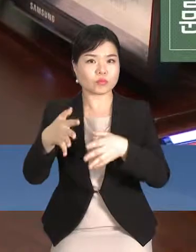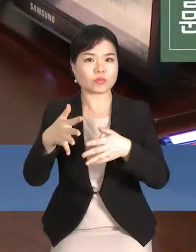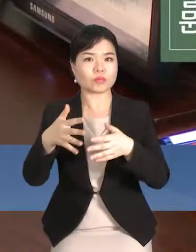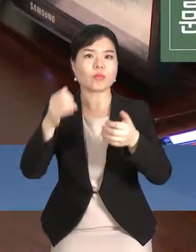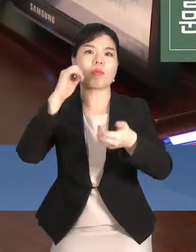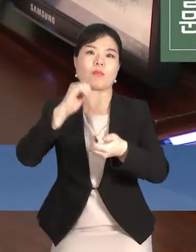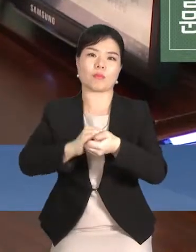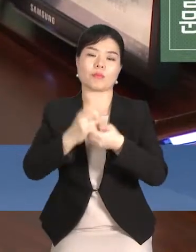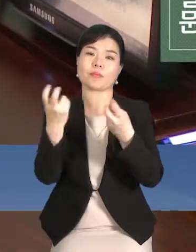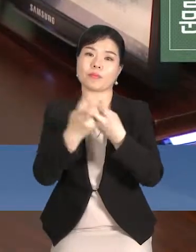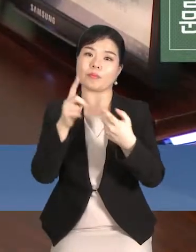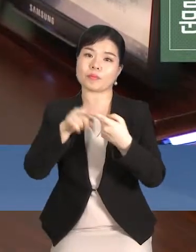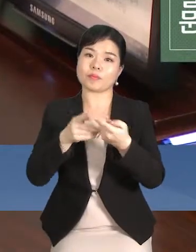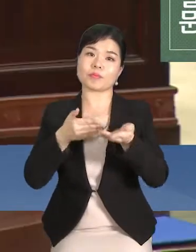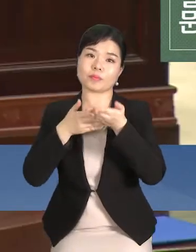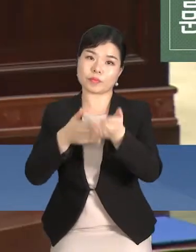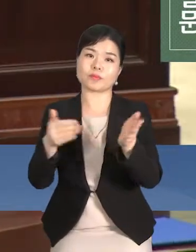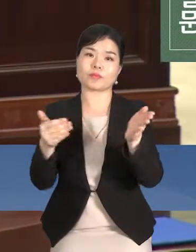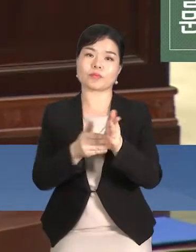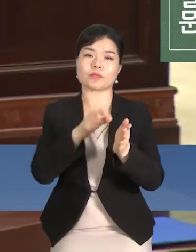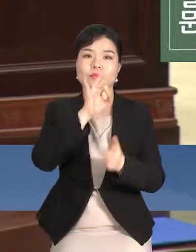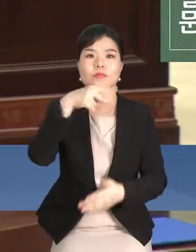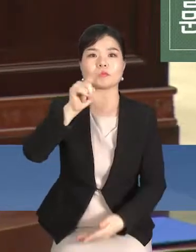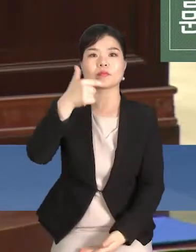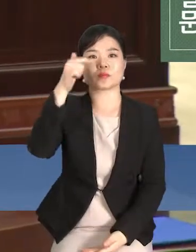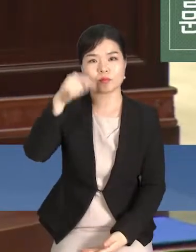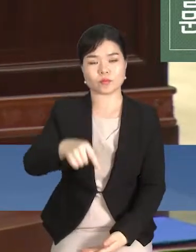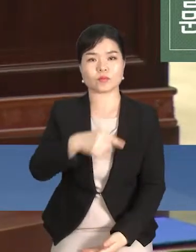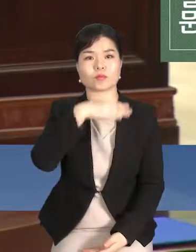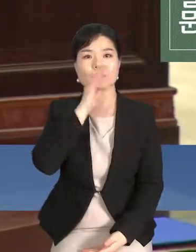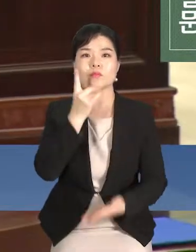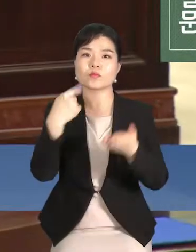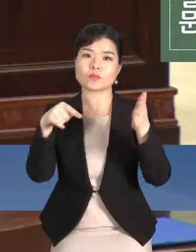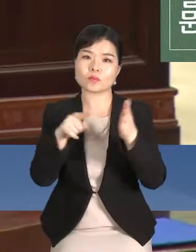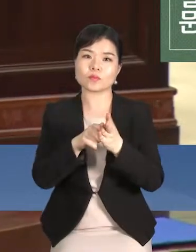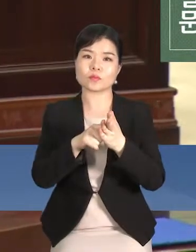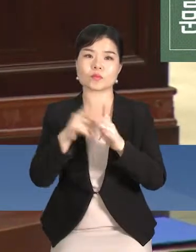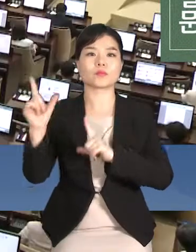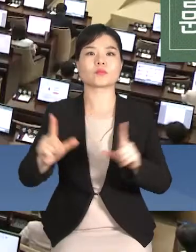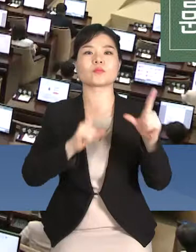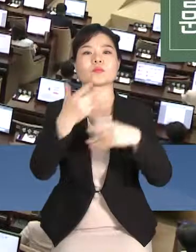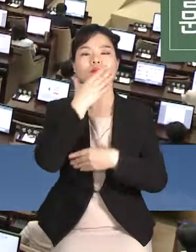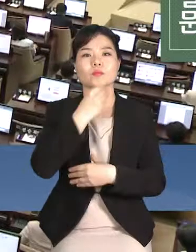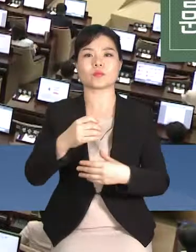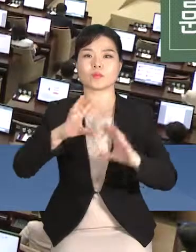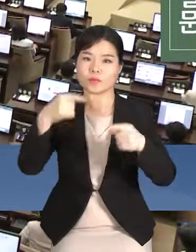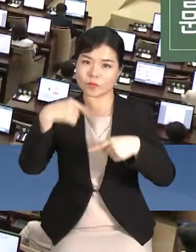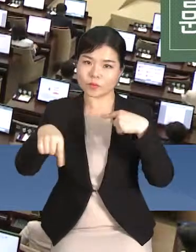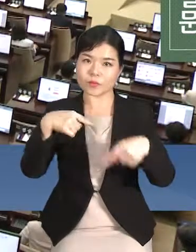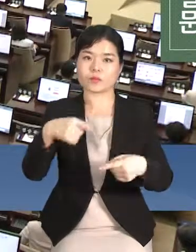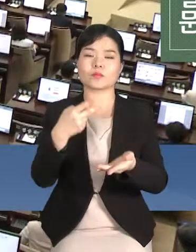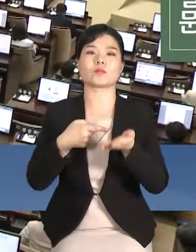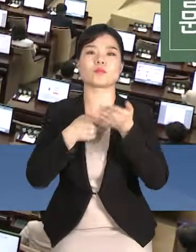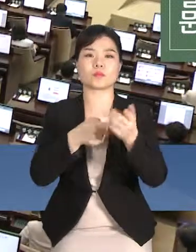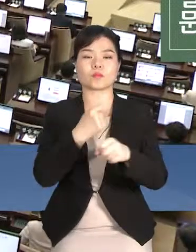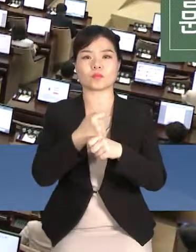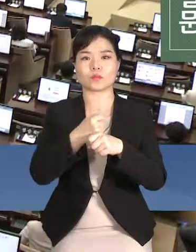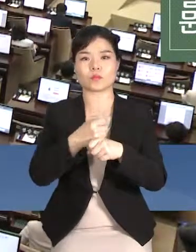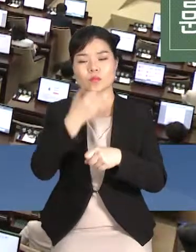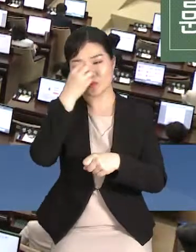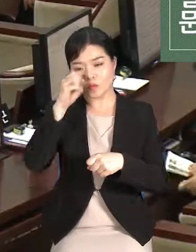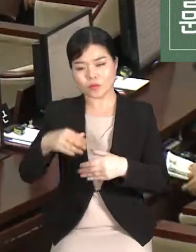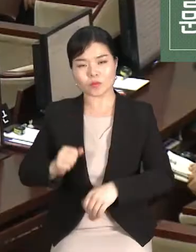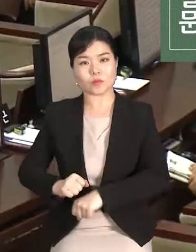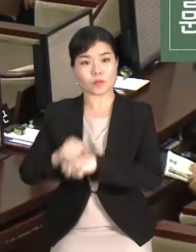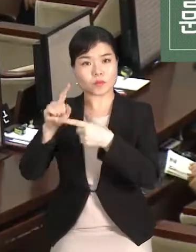방안을 주문했으며 이어 이선구 의원은 고령자를 위한 주거복지정책을 주문하고 수도권 쓰레기 매립지